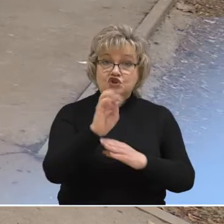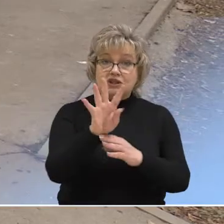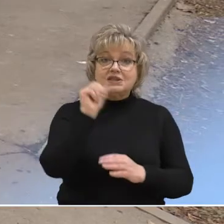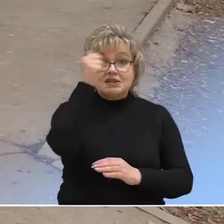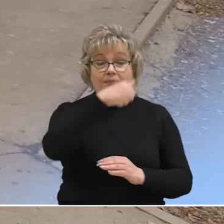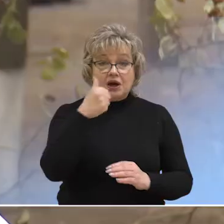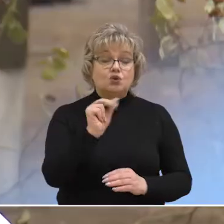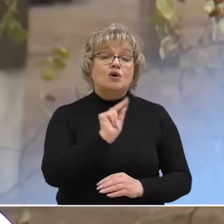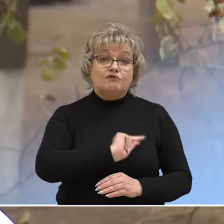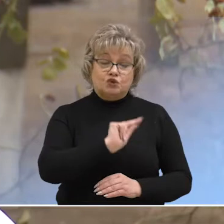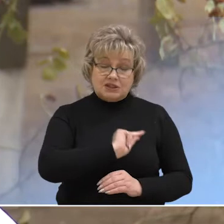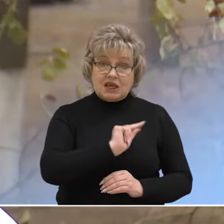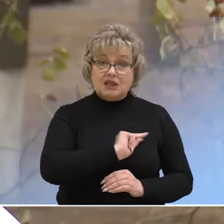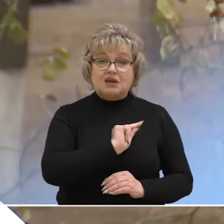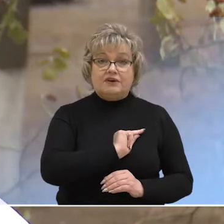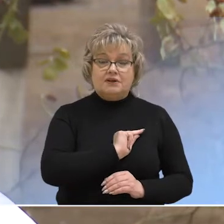году